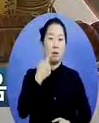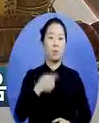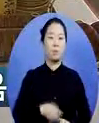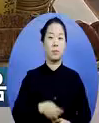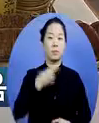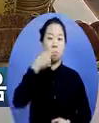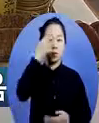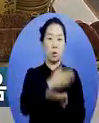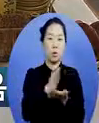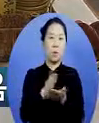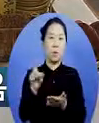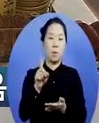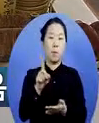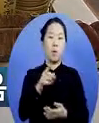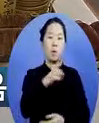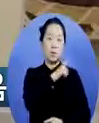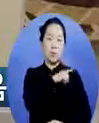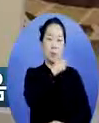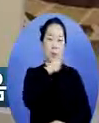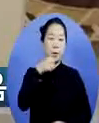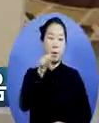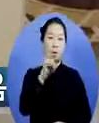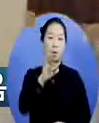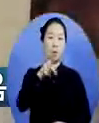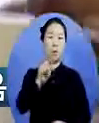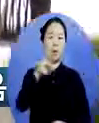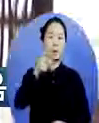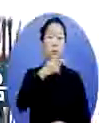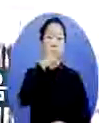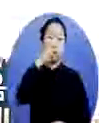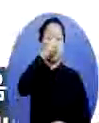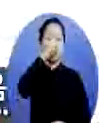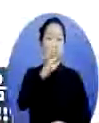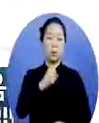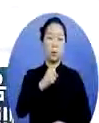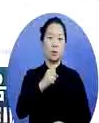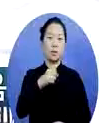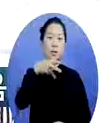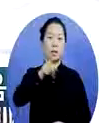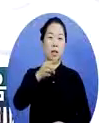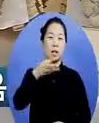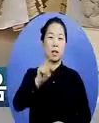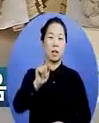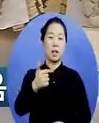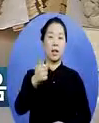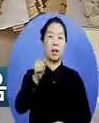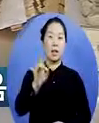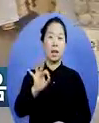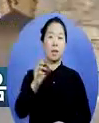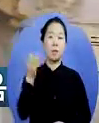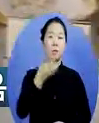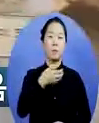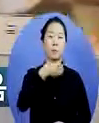시험 주에는 7 맛이 뛰어나기로 유명한 호산 추 향기가 조와 삼키기 아깝다고 이름붙여진 석탄 향 그리고